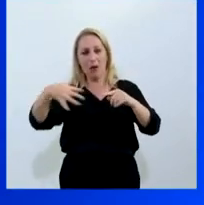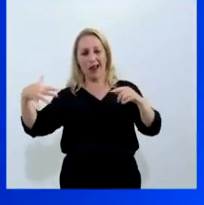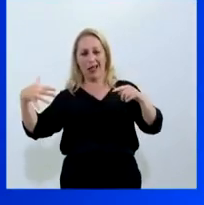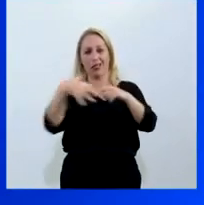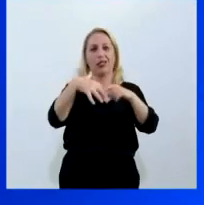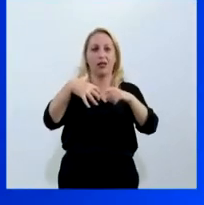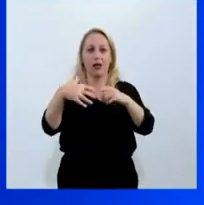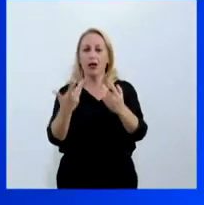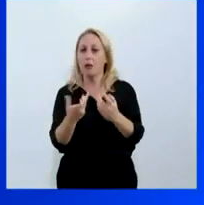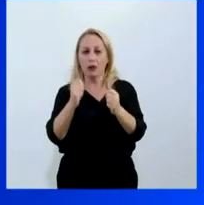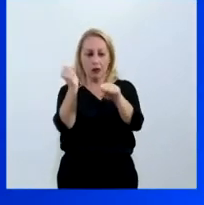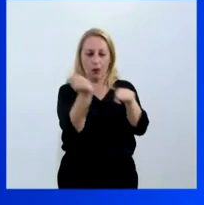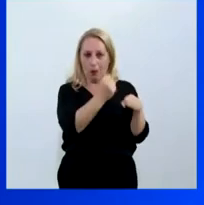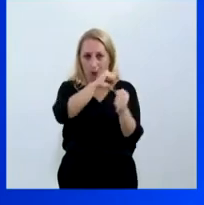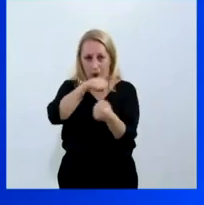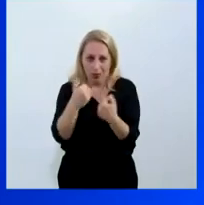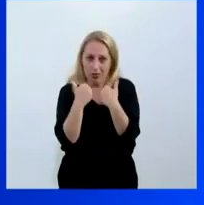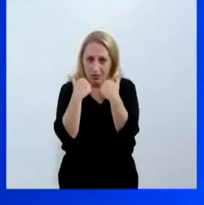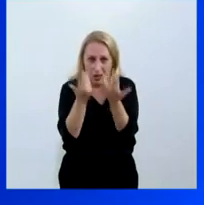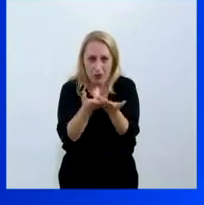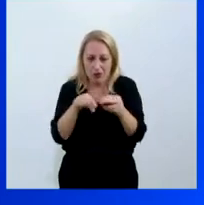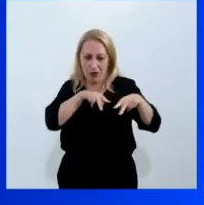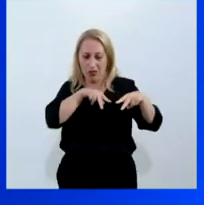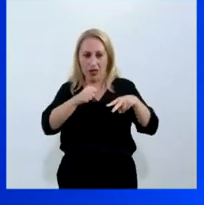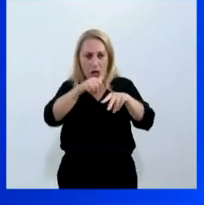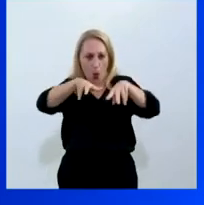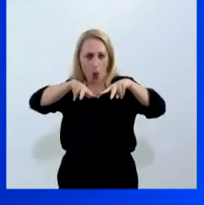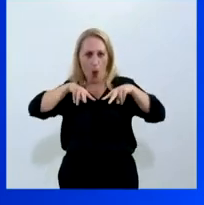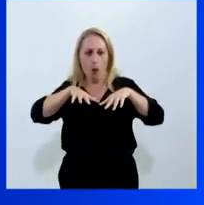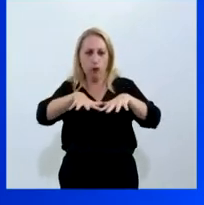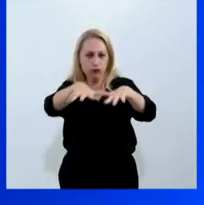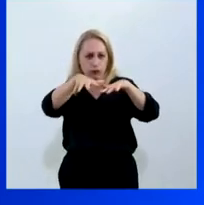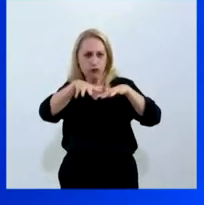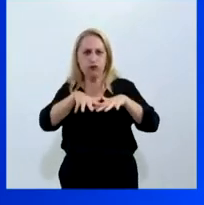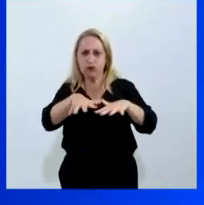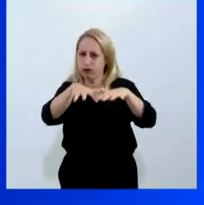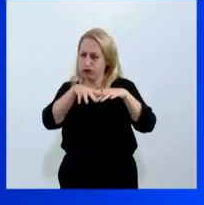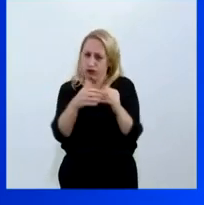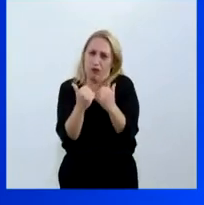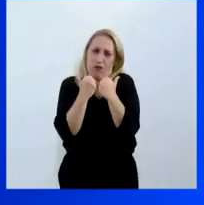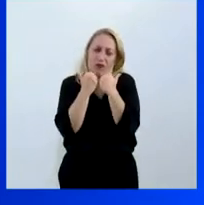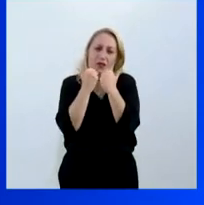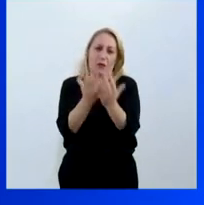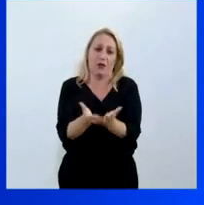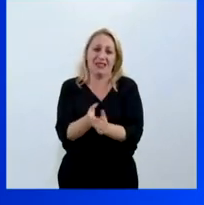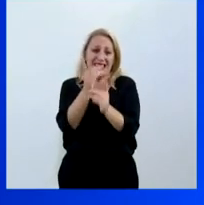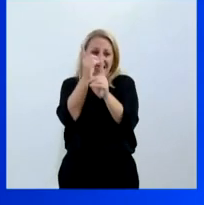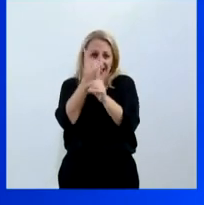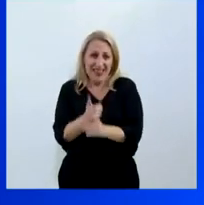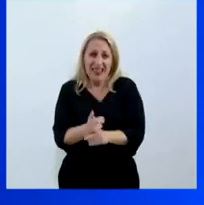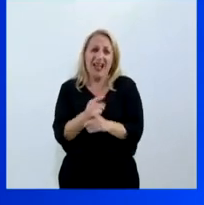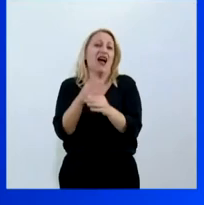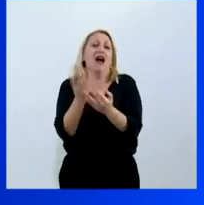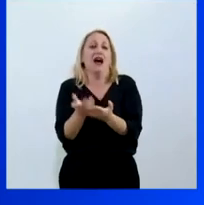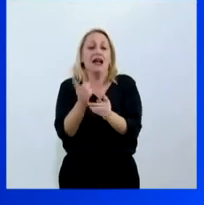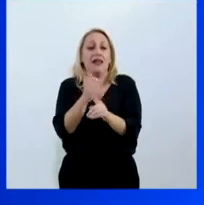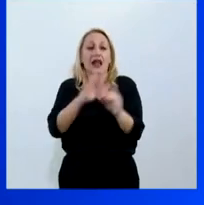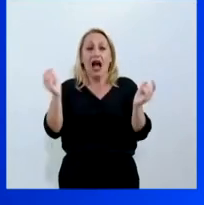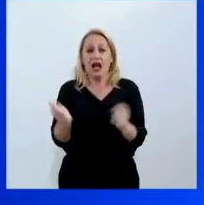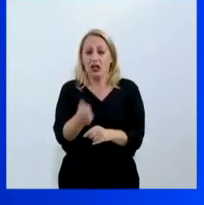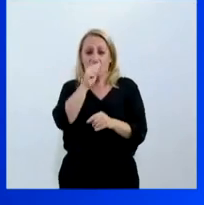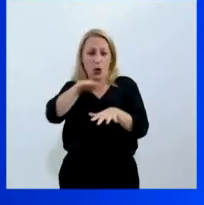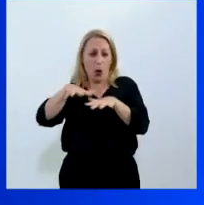να κινηθείς με κουπιά, όταν έχεις πολύ, πολύ δυνατά ρεύματα, ειδικά την εποχή που το νερό